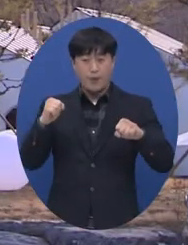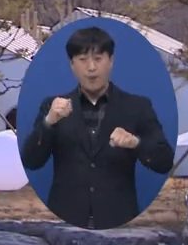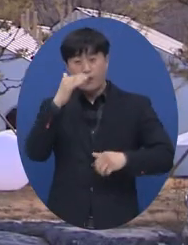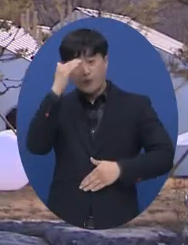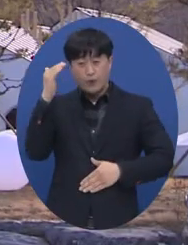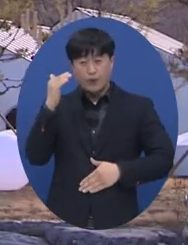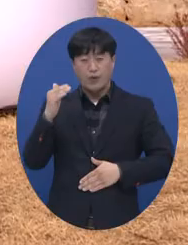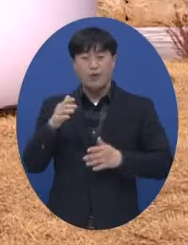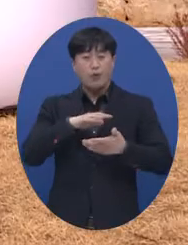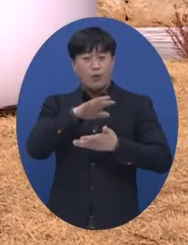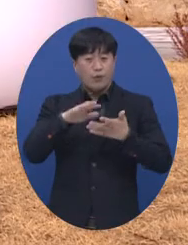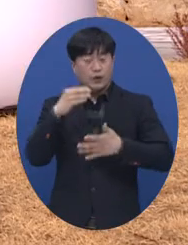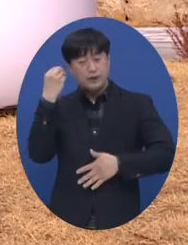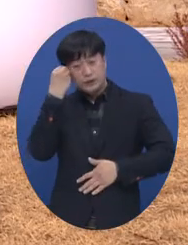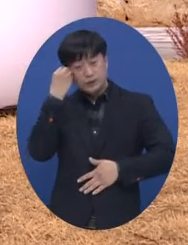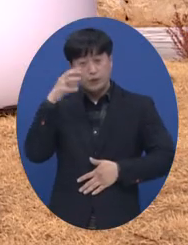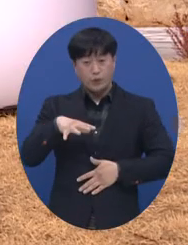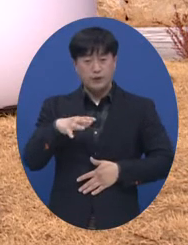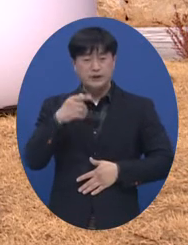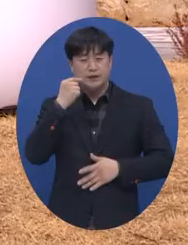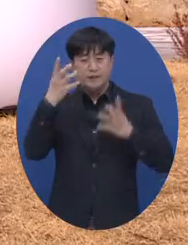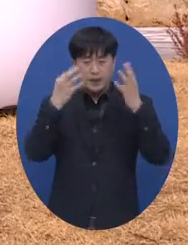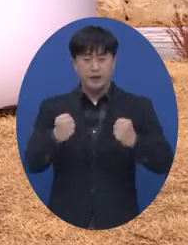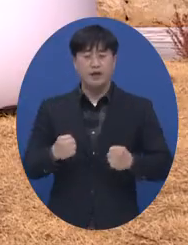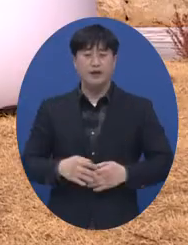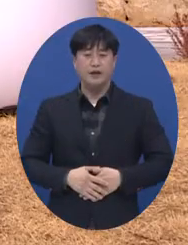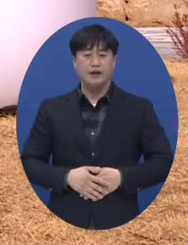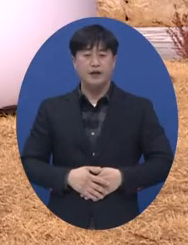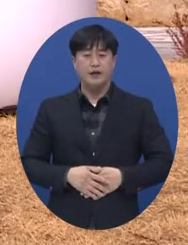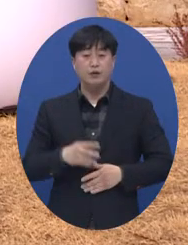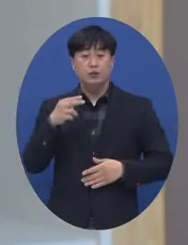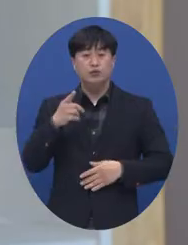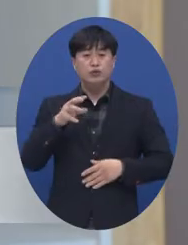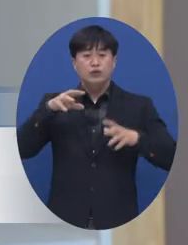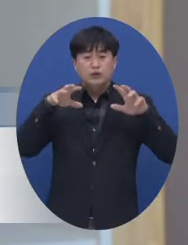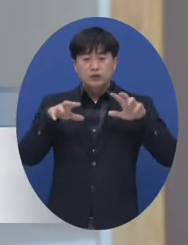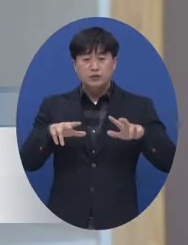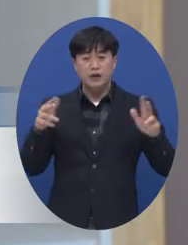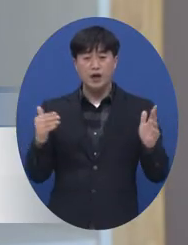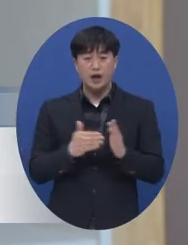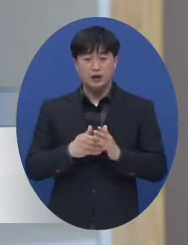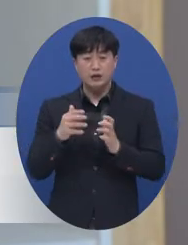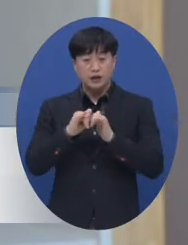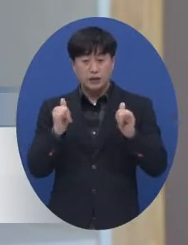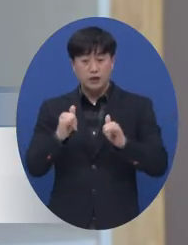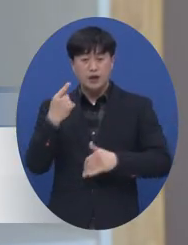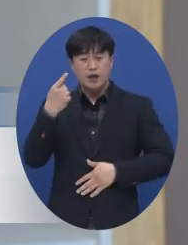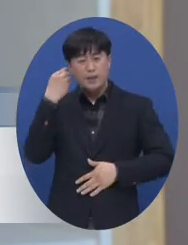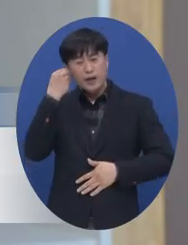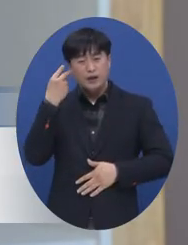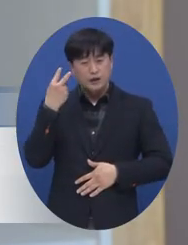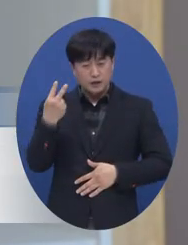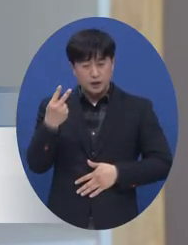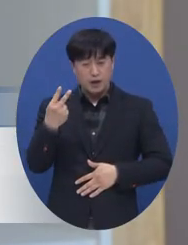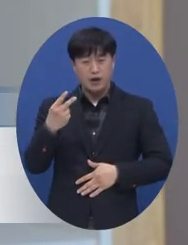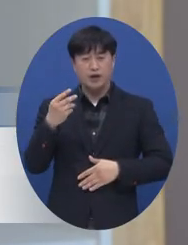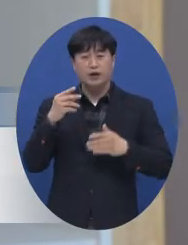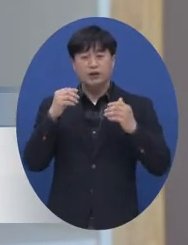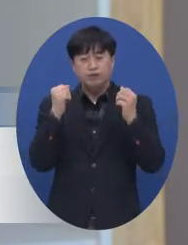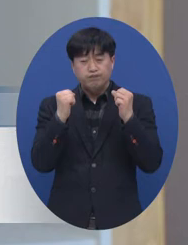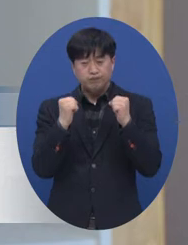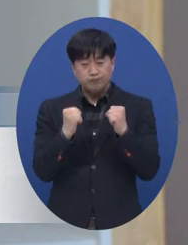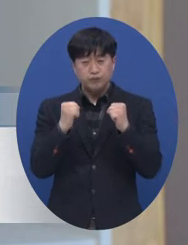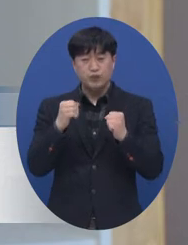어우러진 숙소는 이야기 힘들 정도로 인기가 높습니다 동천은 이제까지의 마땅히 시민들께서 1